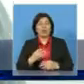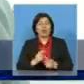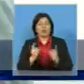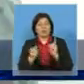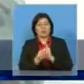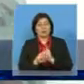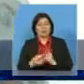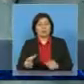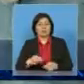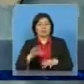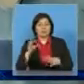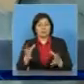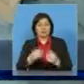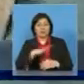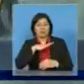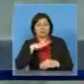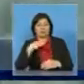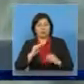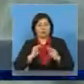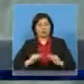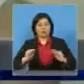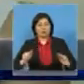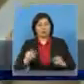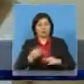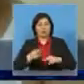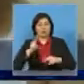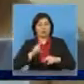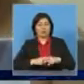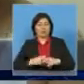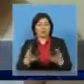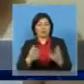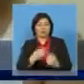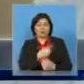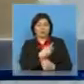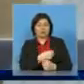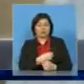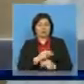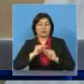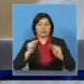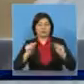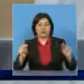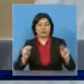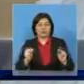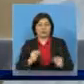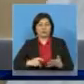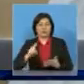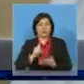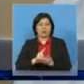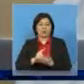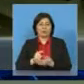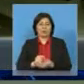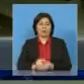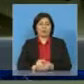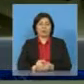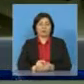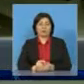здание сейчас принимает большое количество учеников. И именно поэтому получить укол сейчас педагоги считают своим долгом. Из